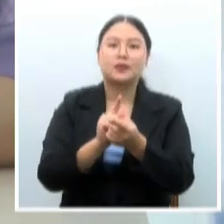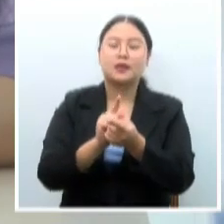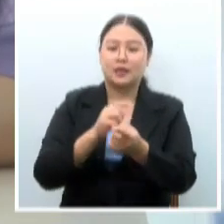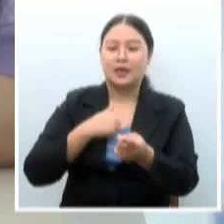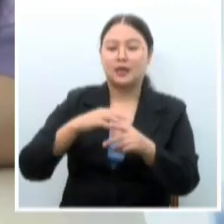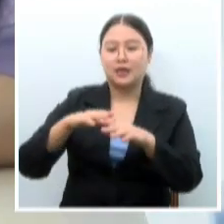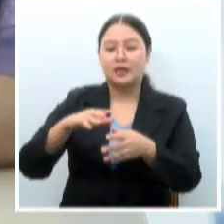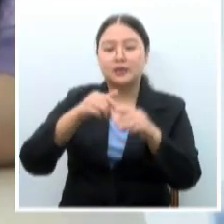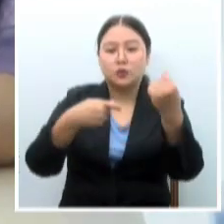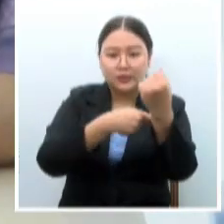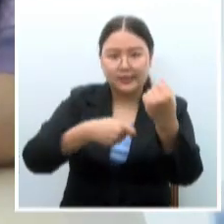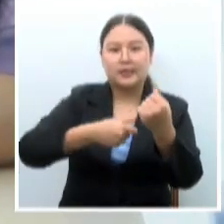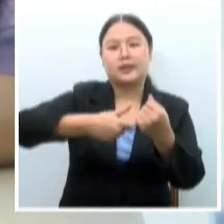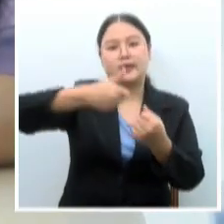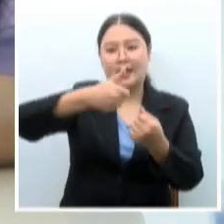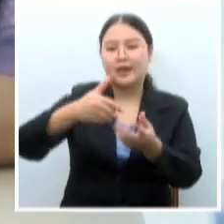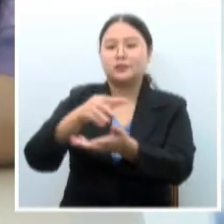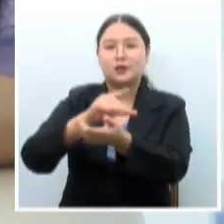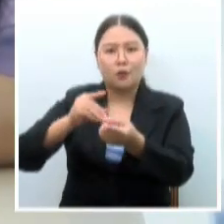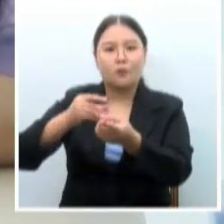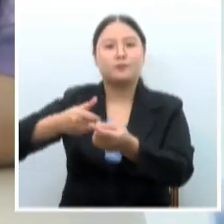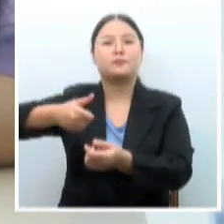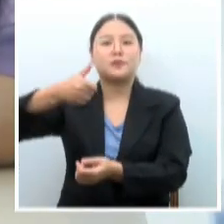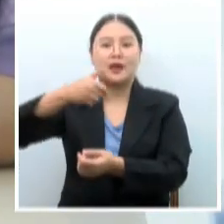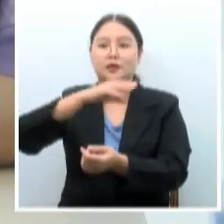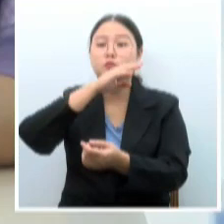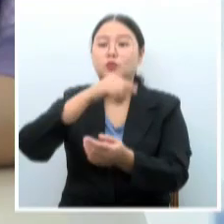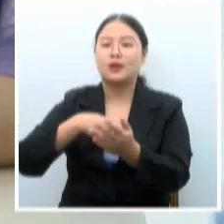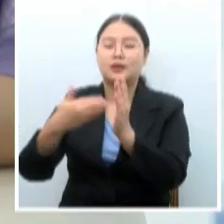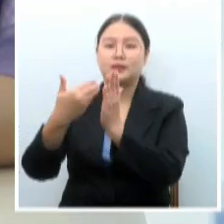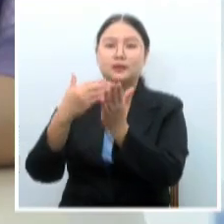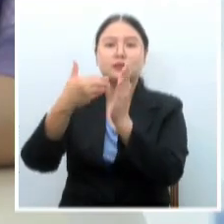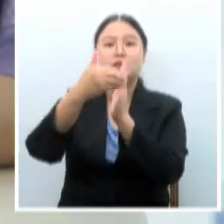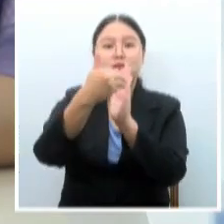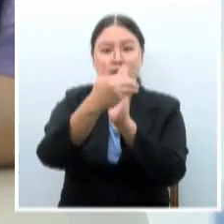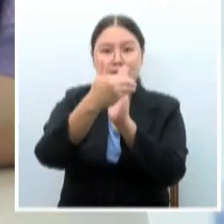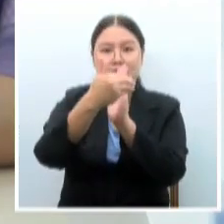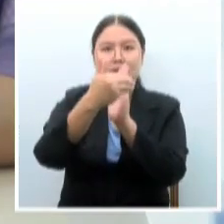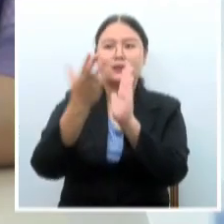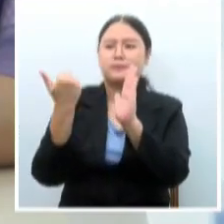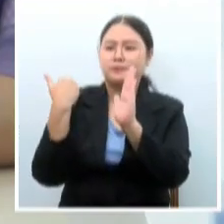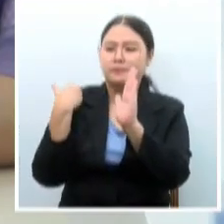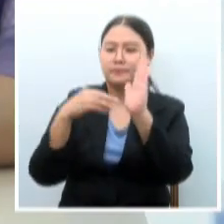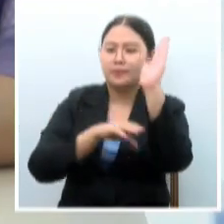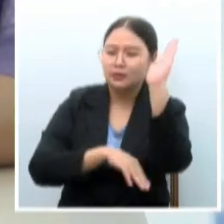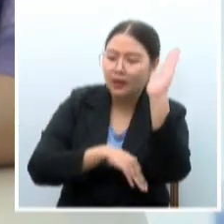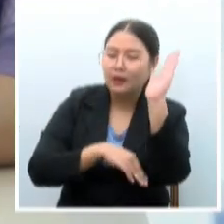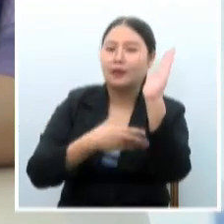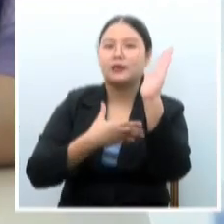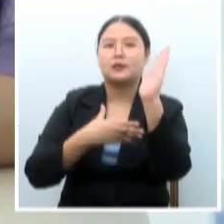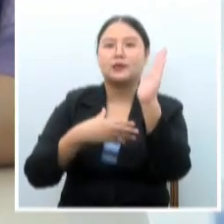ตรีด้วยนะครับก็คือเขาก็ยังอย่างเด็กอีสานนะก็ยังได้เรียนรู้ภาษาตะอินทีมของภาคใต้เด็ก